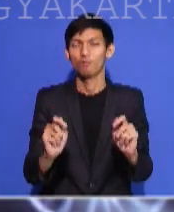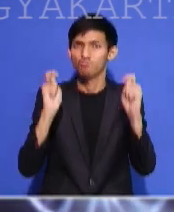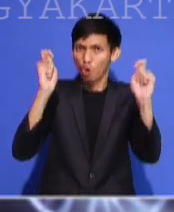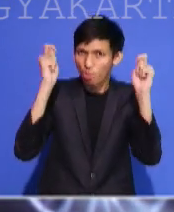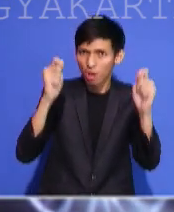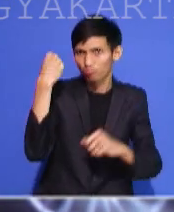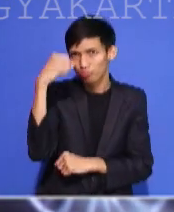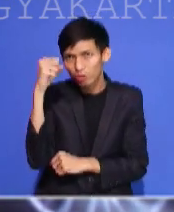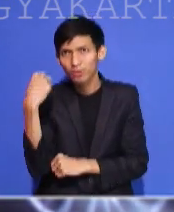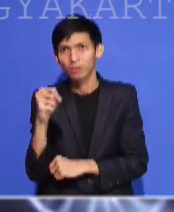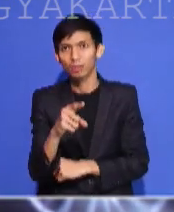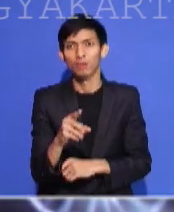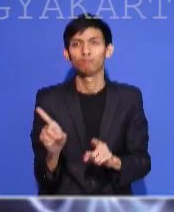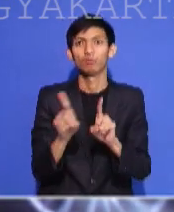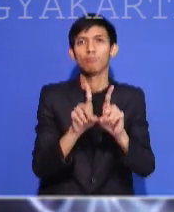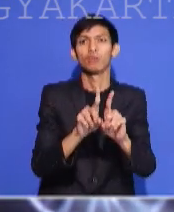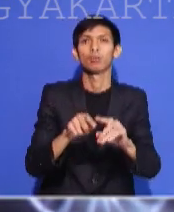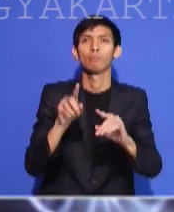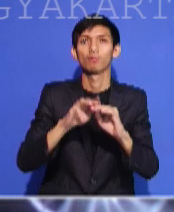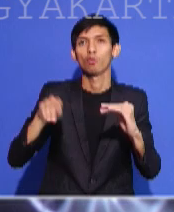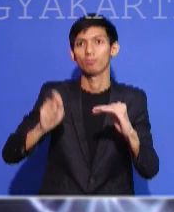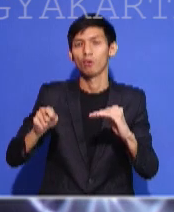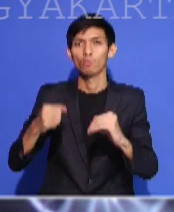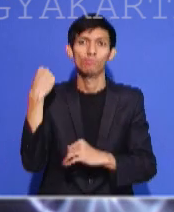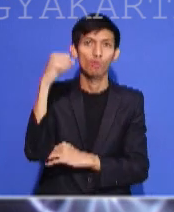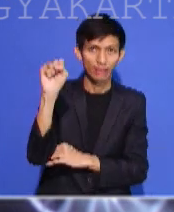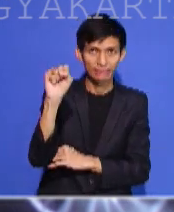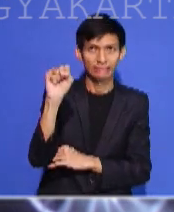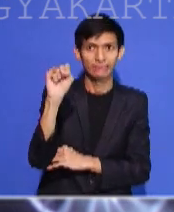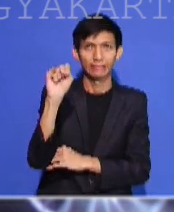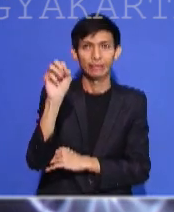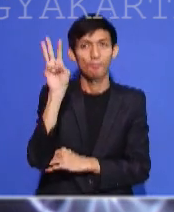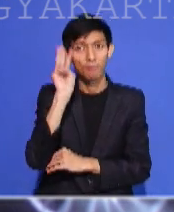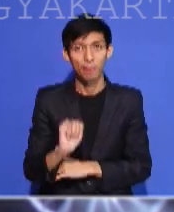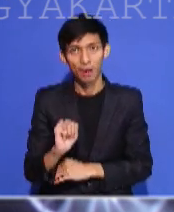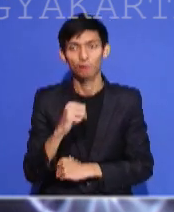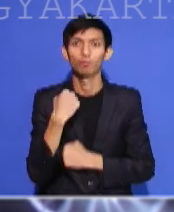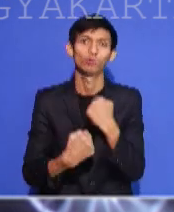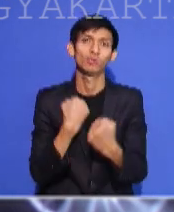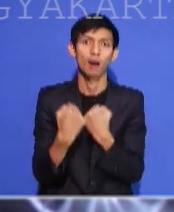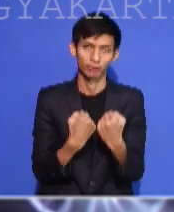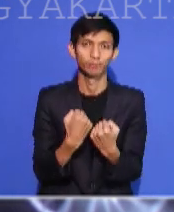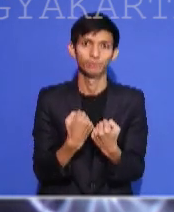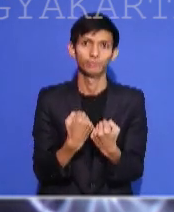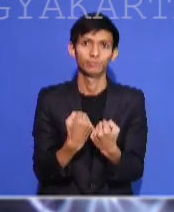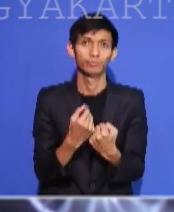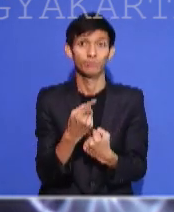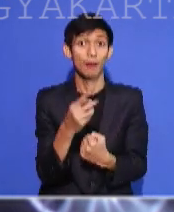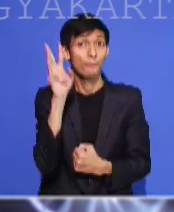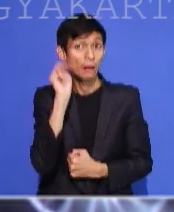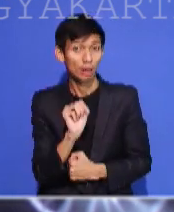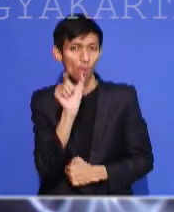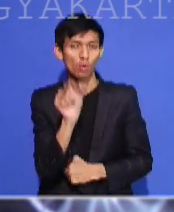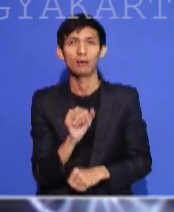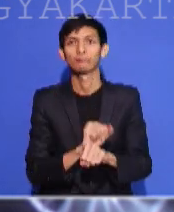sebagai bentuk pengawalan terhadap sidang gugatan yang mereka ajukan terhadap mantan perusahaan mereka para ek karyawan tersebut menuntut sejumlah hak